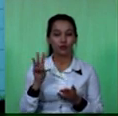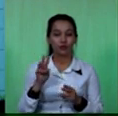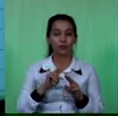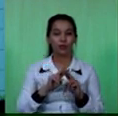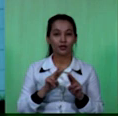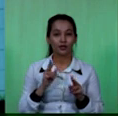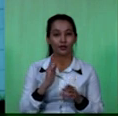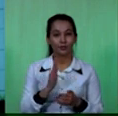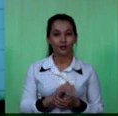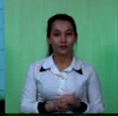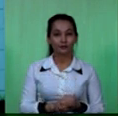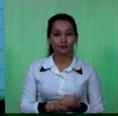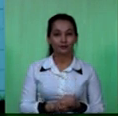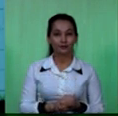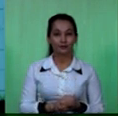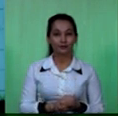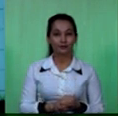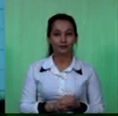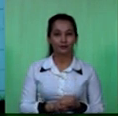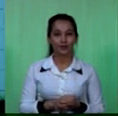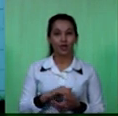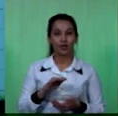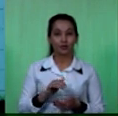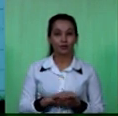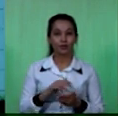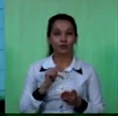3806 kilometrga teng. So'ng